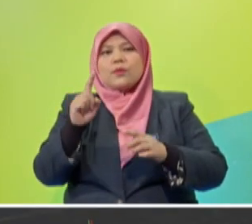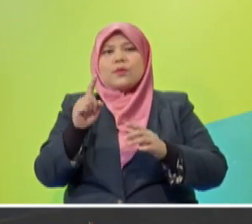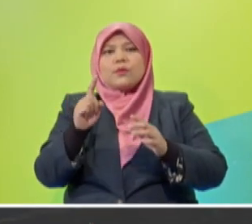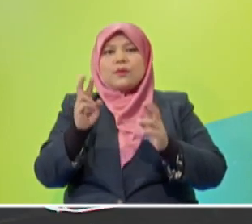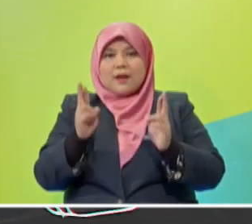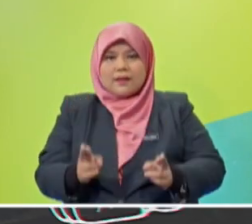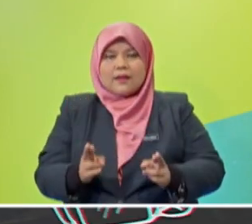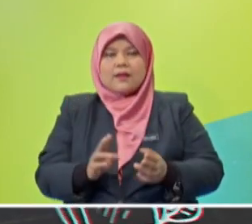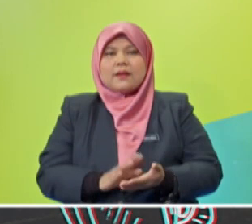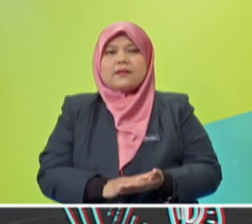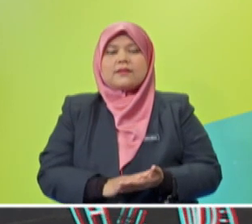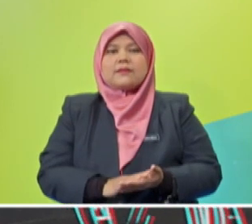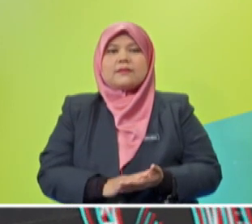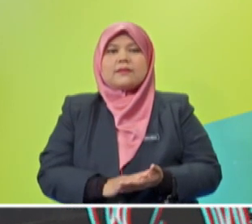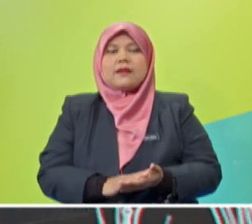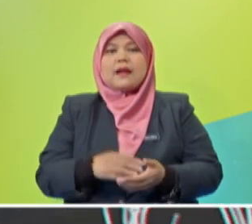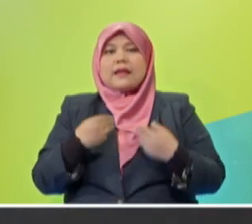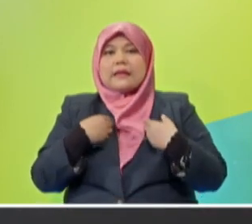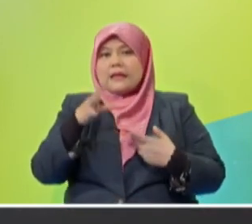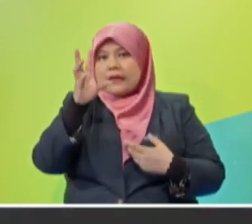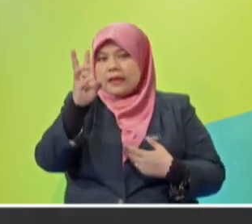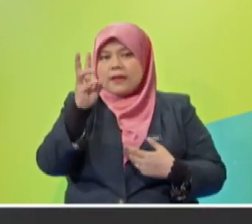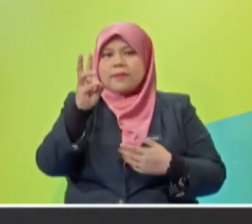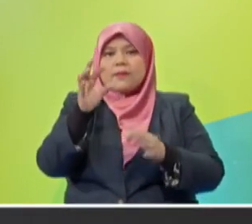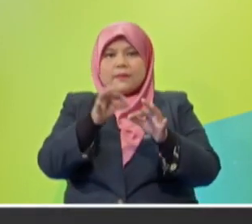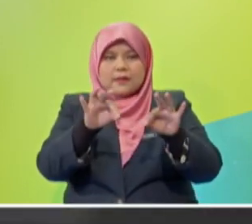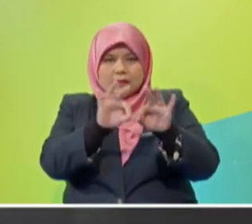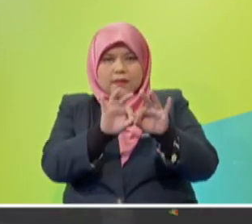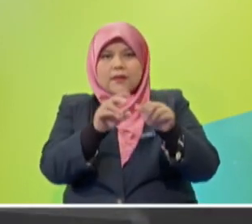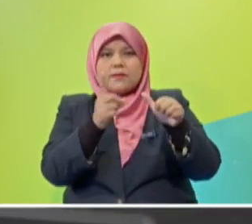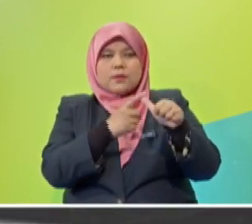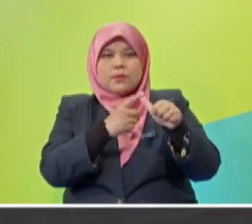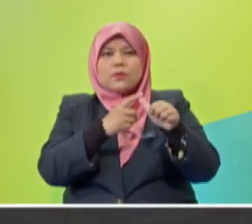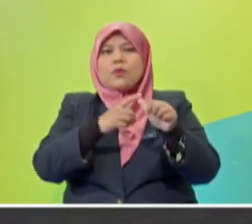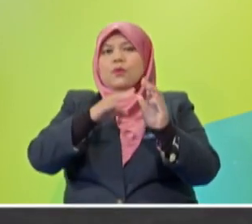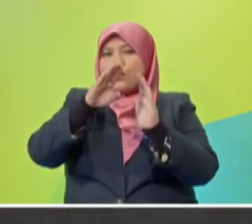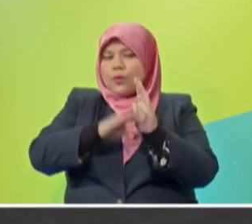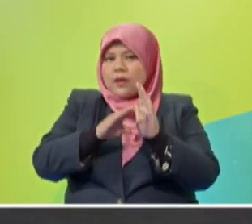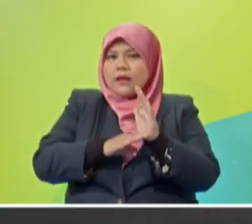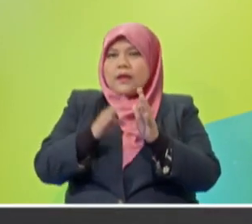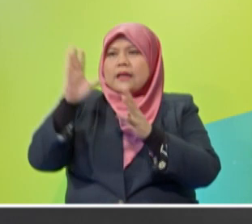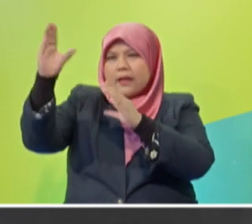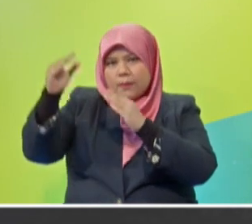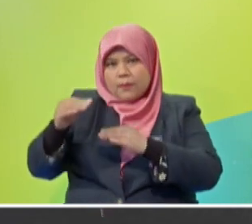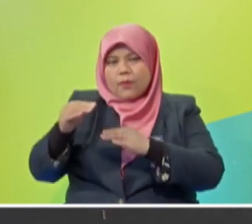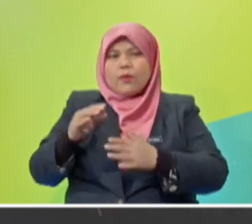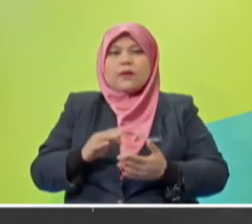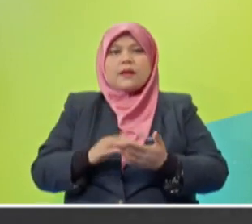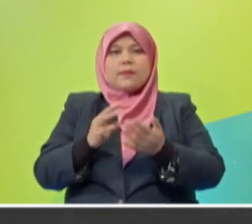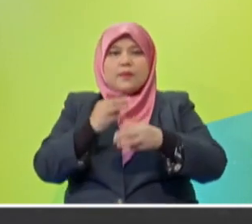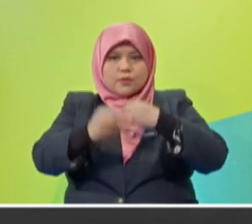1, 2, 3, 4, 5, 6. Ada 6 kepentingan dia. Okey, kepentingan yang pertama adalah pengurangan import, kemajuan ekonomi